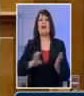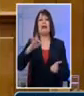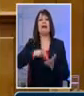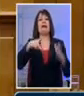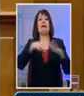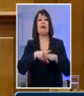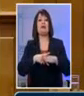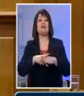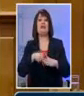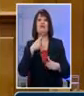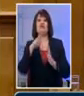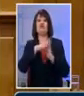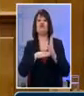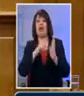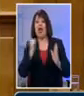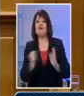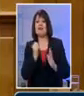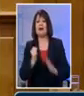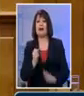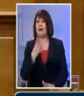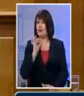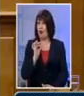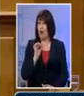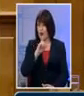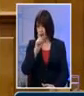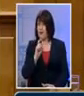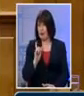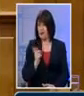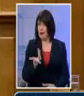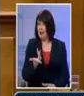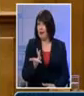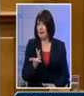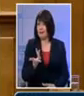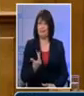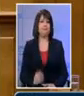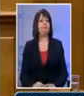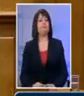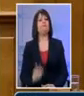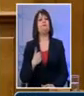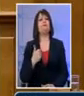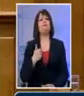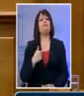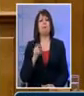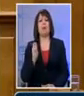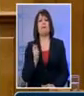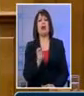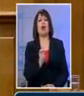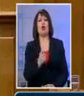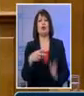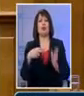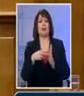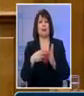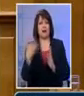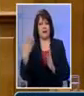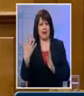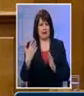Γιατί? Αναρωτιέστε άραγε γιατί. Όταν εμείς πληρώνουμε μέσα στο